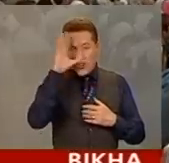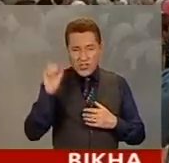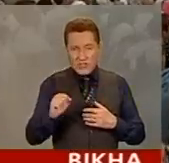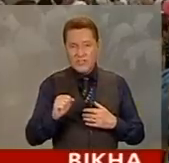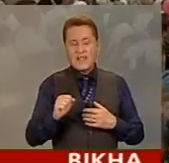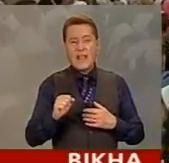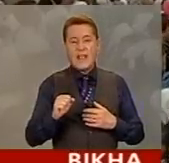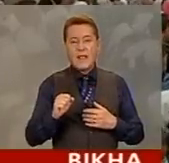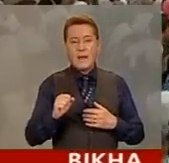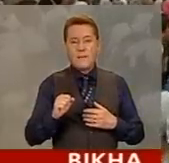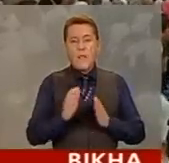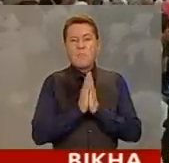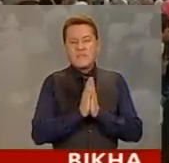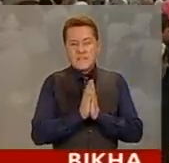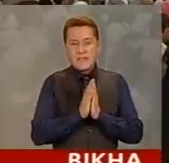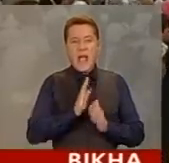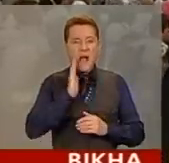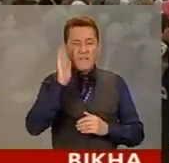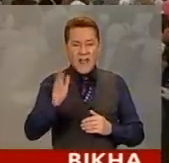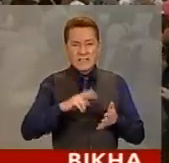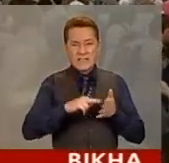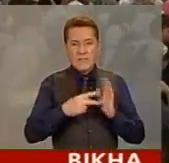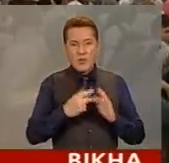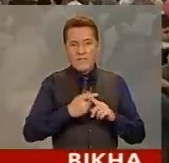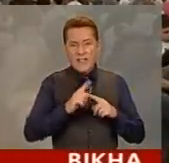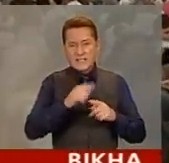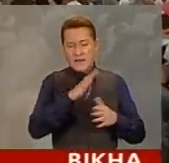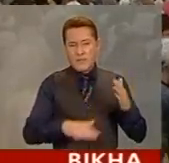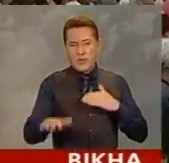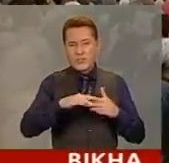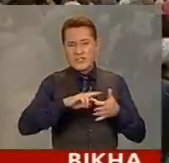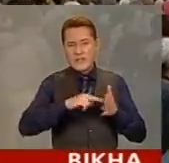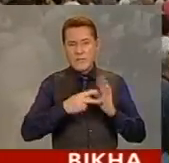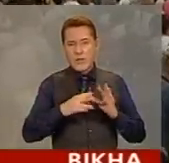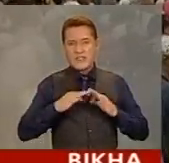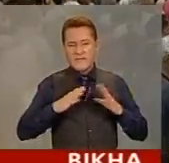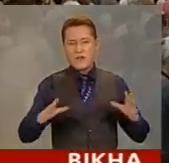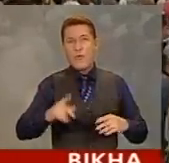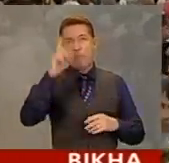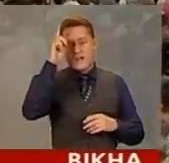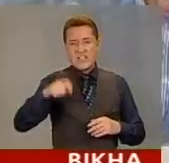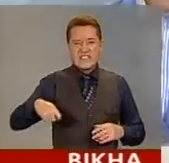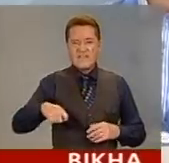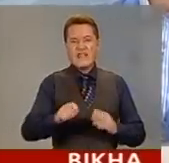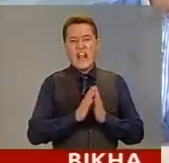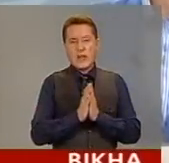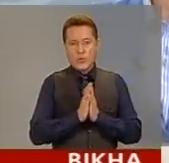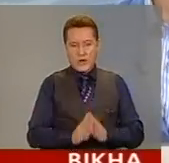Ну а вранці тут заплановано на цій площі запланована святкова божественна літургія. Віто.